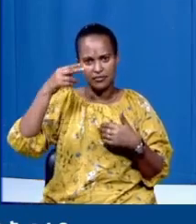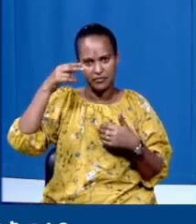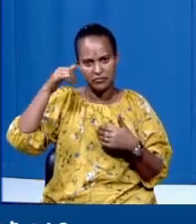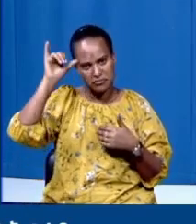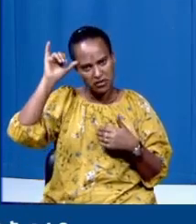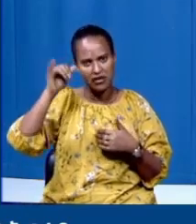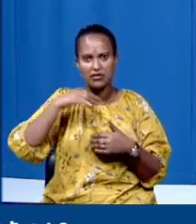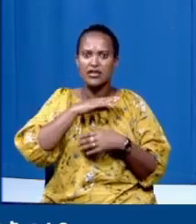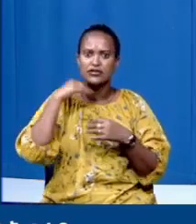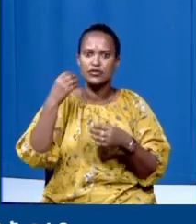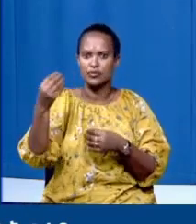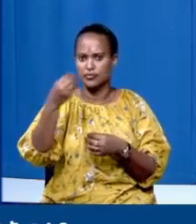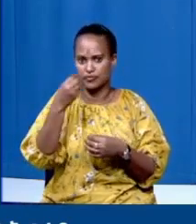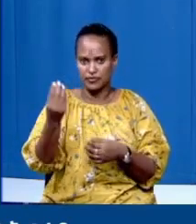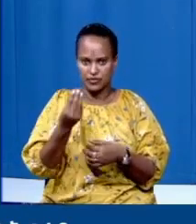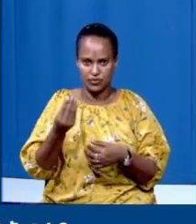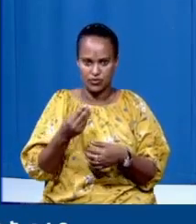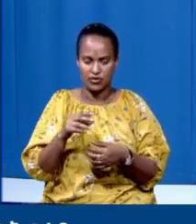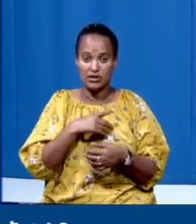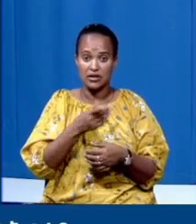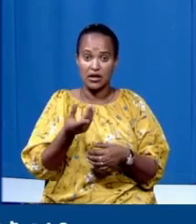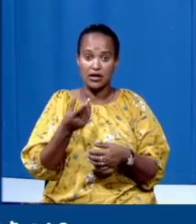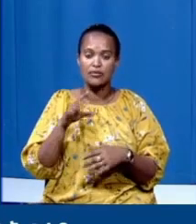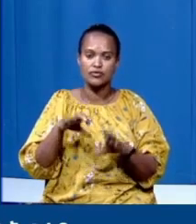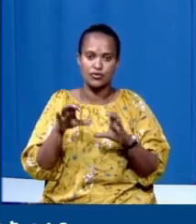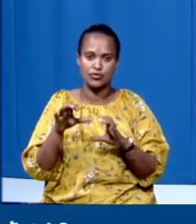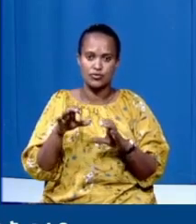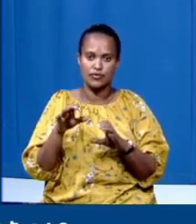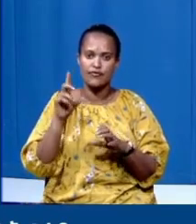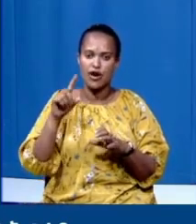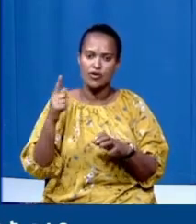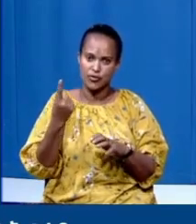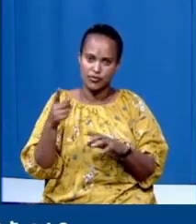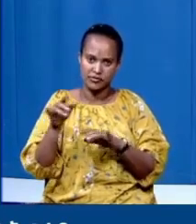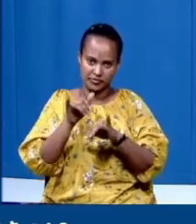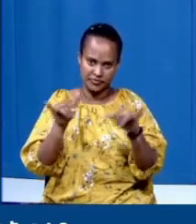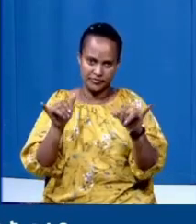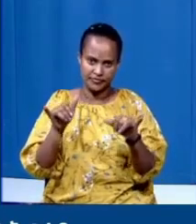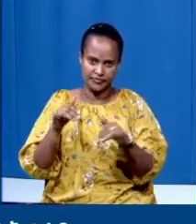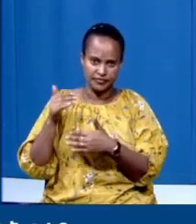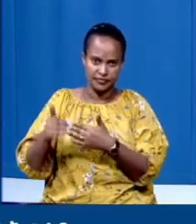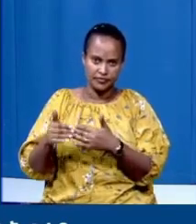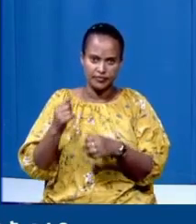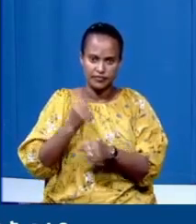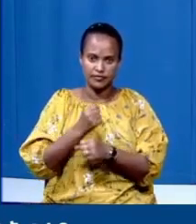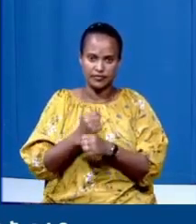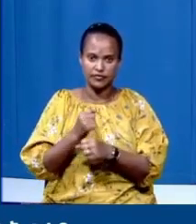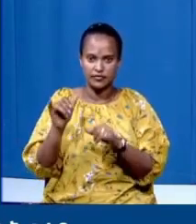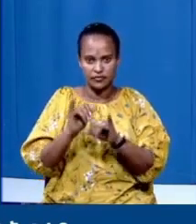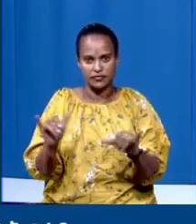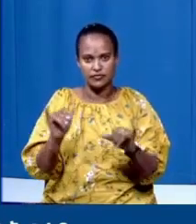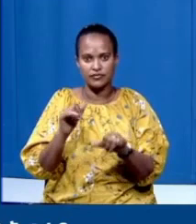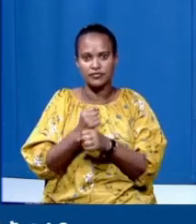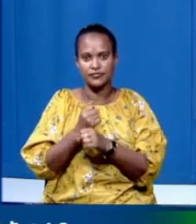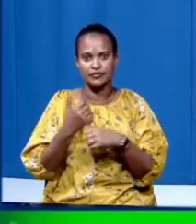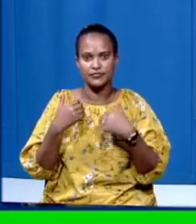ያው ሓሪዶም ከም ዝበልዕዎን ብጣዕሚ ዓብዪ ክሳራ ከም ዘውረዱ ያውቲ ፋኖ ዝበሃል እውን ተመሳሳሊ ጎና ጎኒ ካብኣቶም ዘይናኣስ መከራን